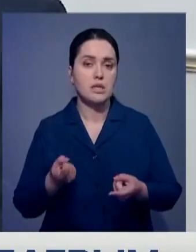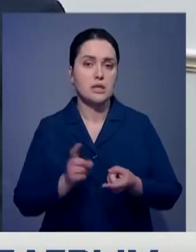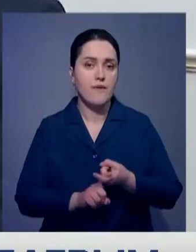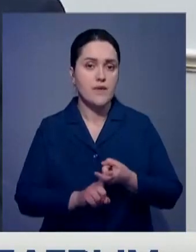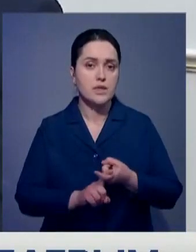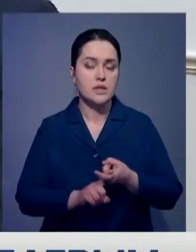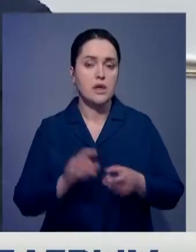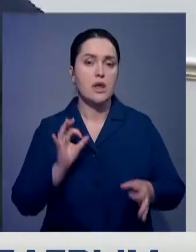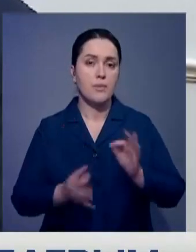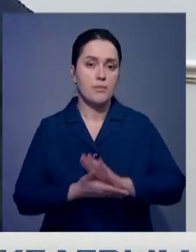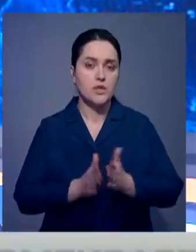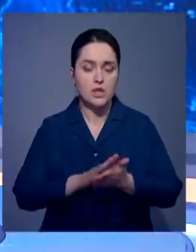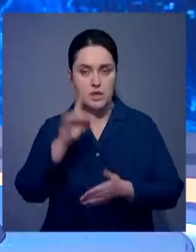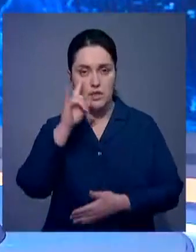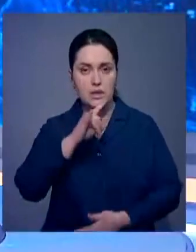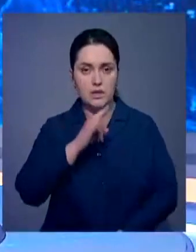государства.